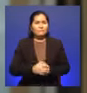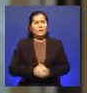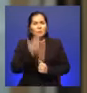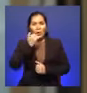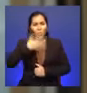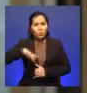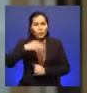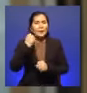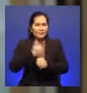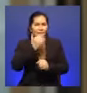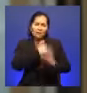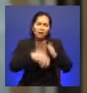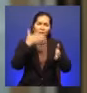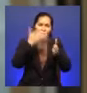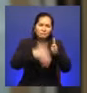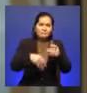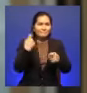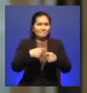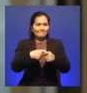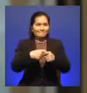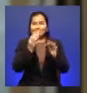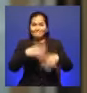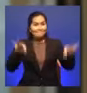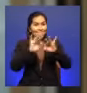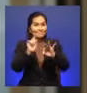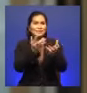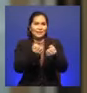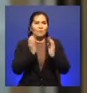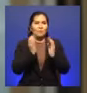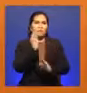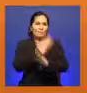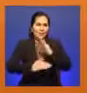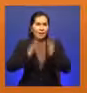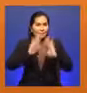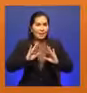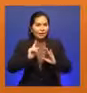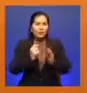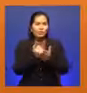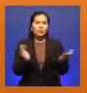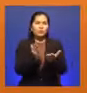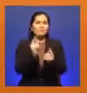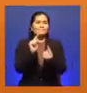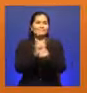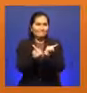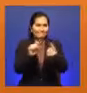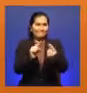ไปเพราะฉะนั้นทางเลือกสำคัญคือการจ้างงานคนพิการเชิงสังคม